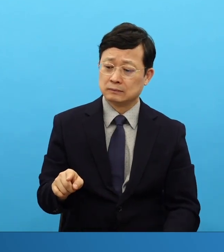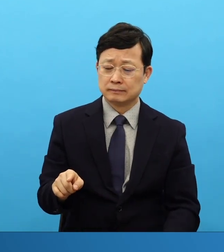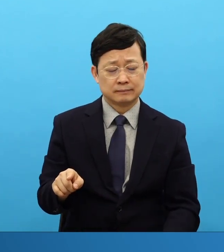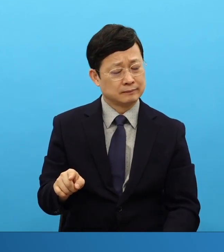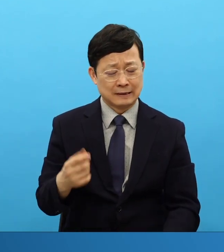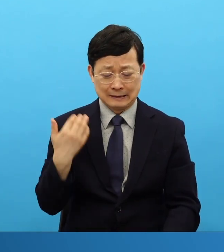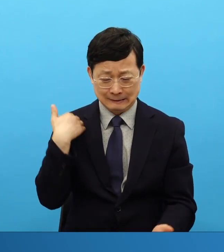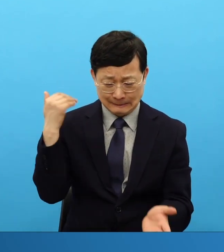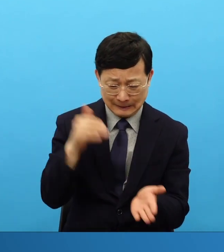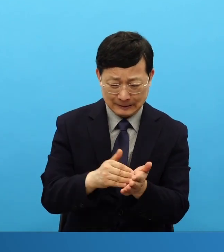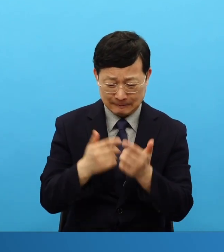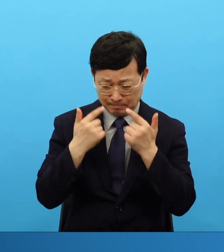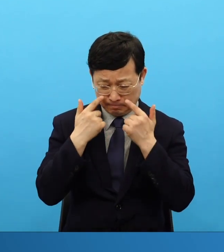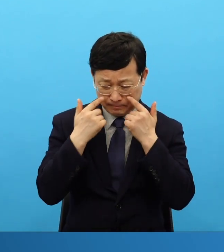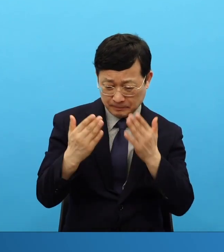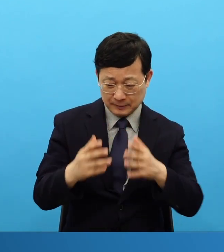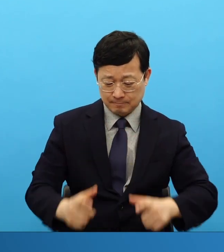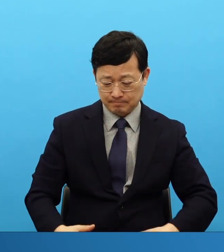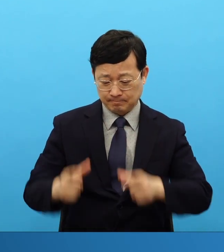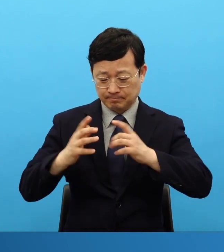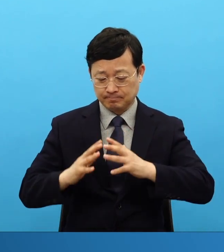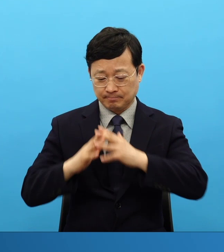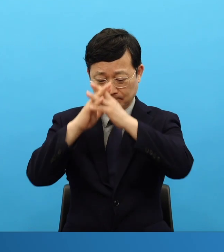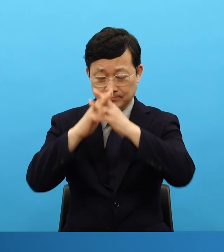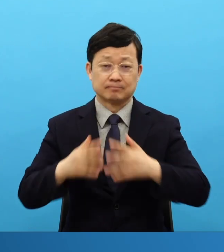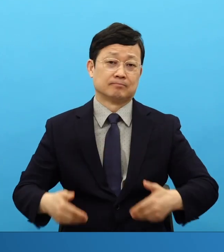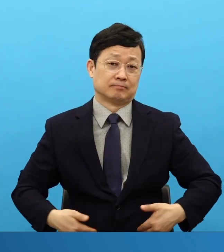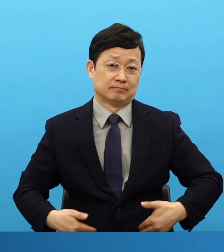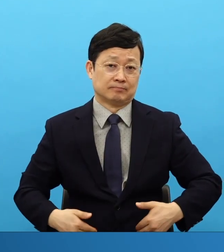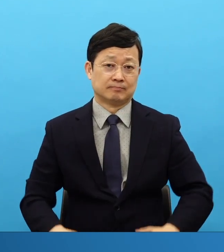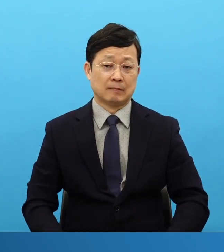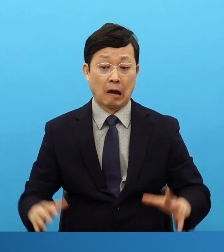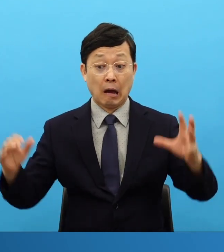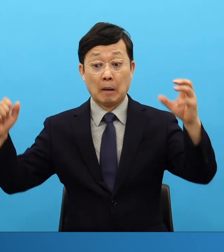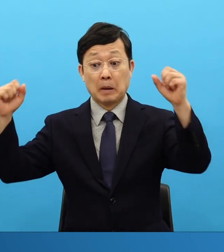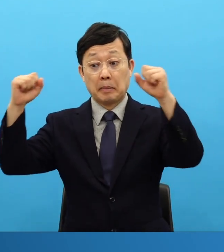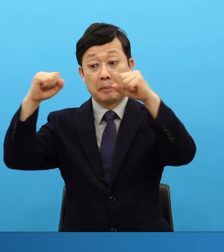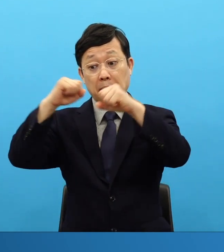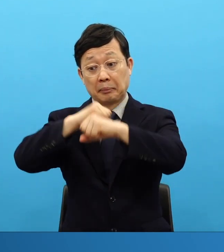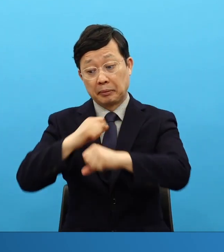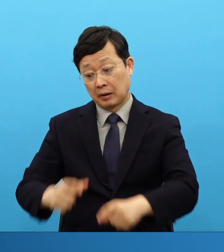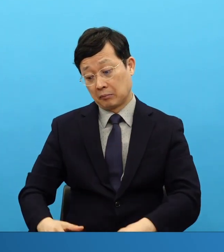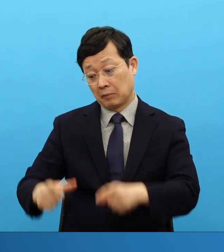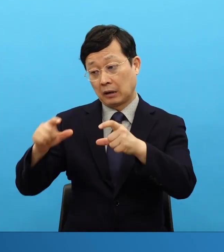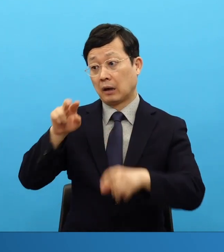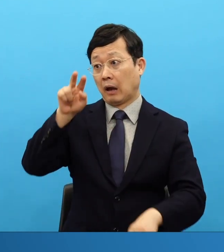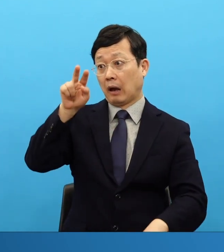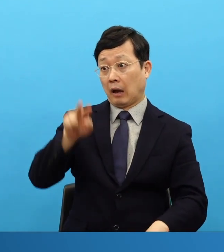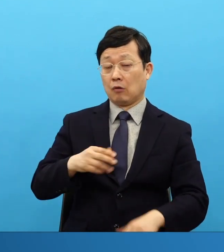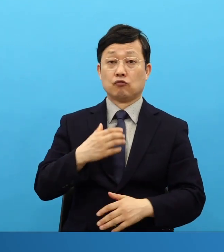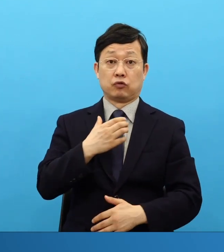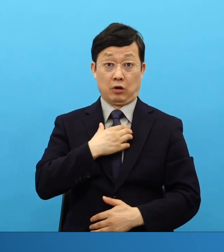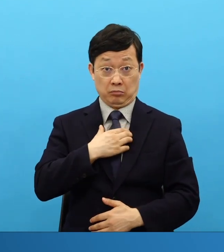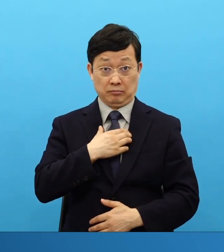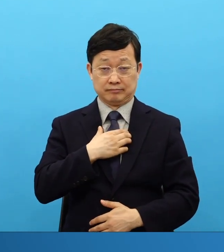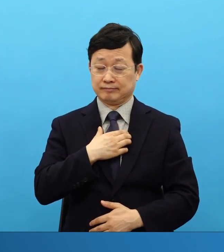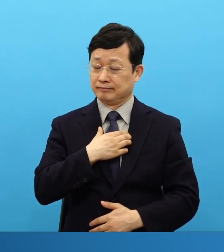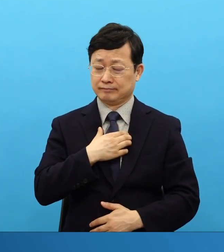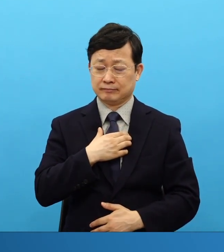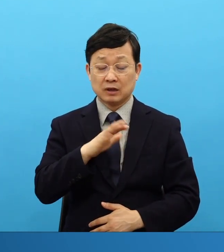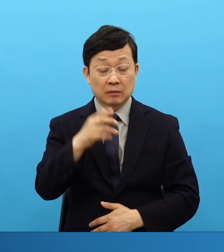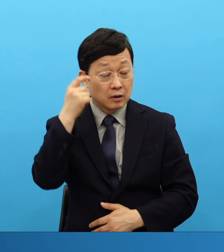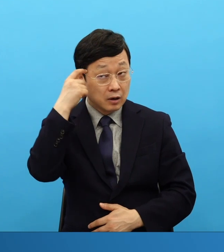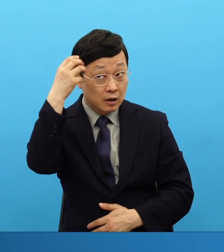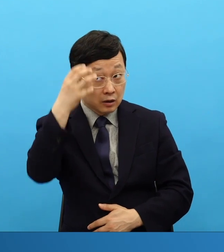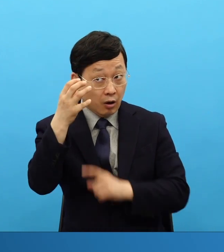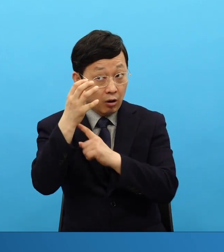재건축해야 됩니다. We have to quickly reconstruct them. 무너질 망대는 위험하잖아요. Why? Because partisans that are about to crumble is very dangerous. 영적으로도